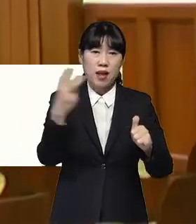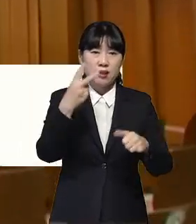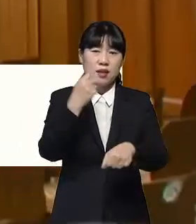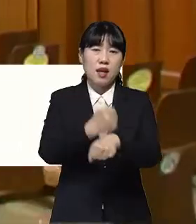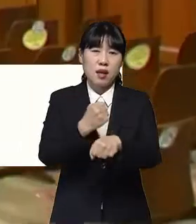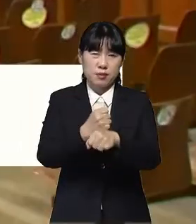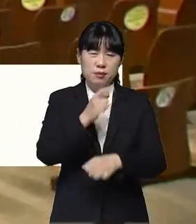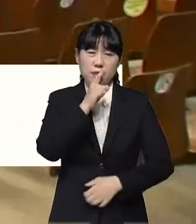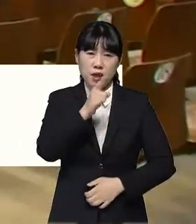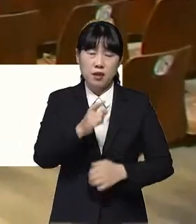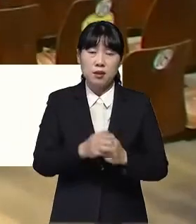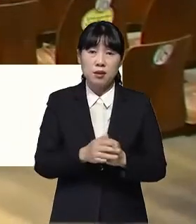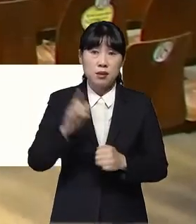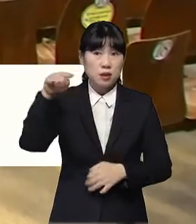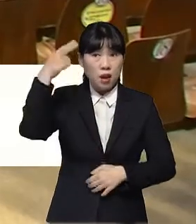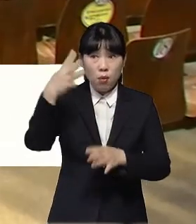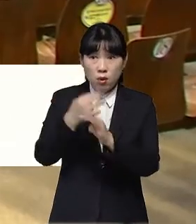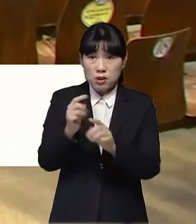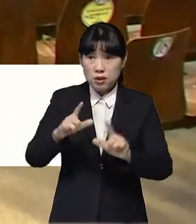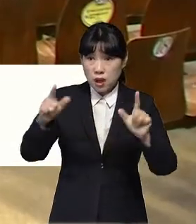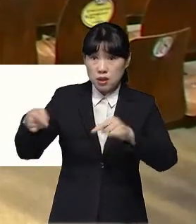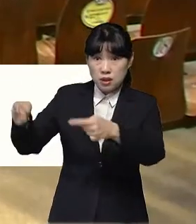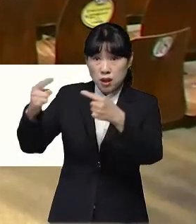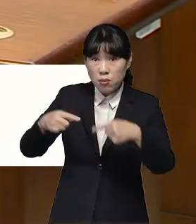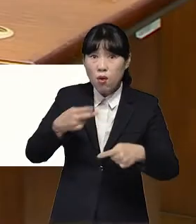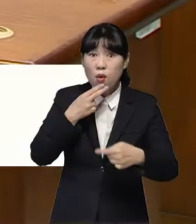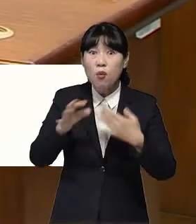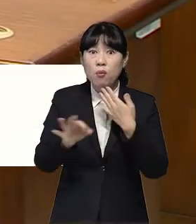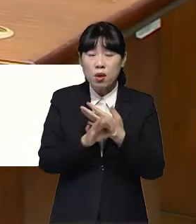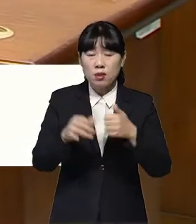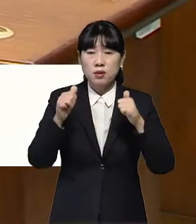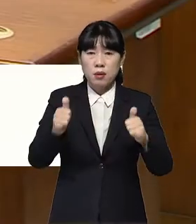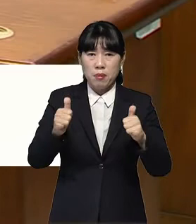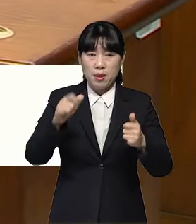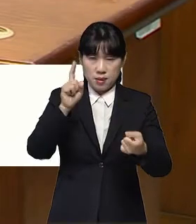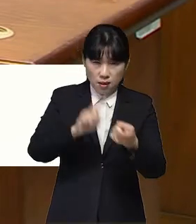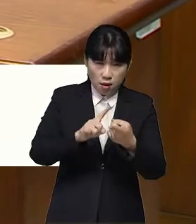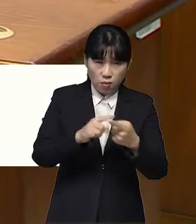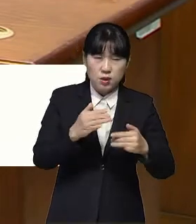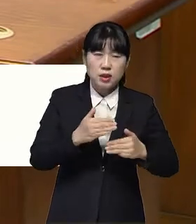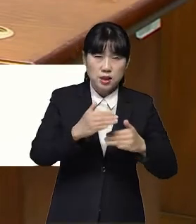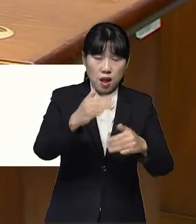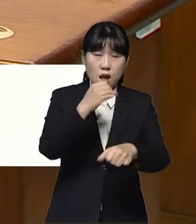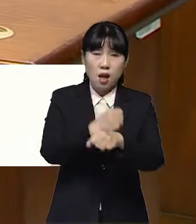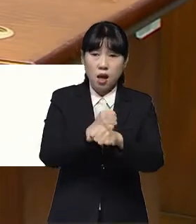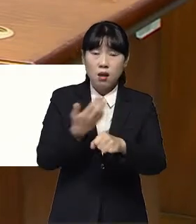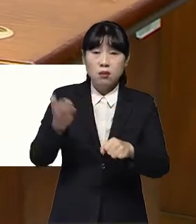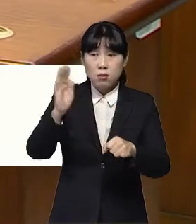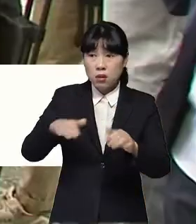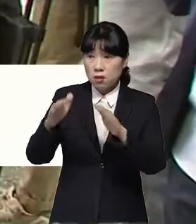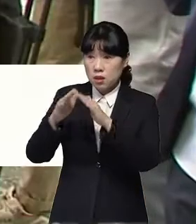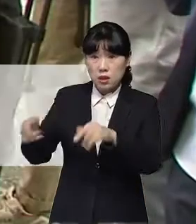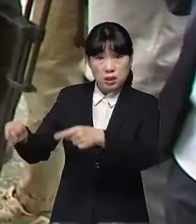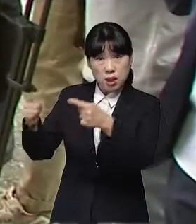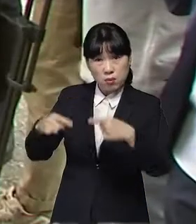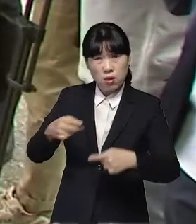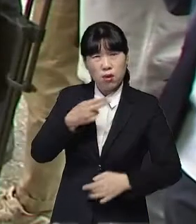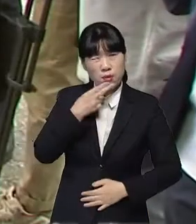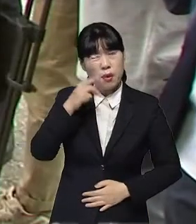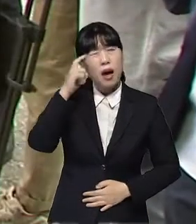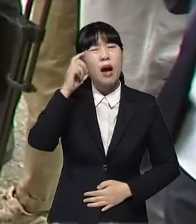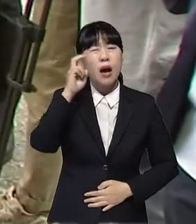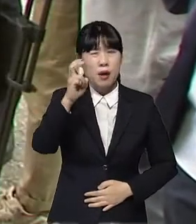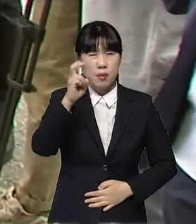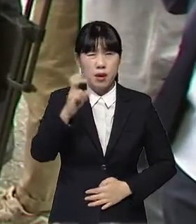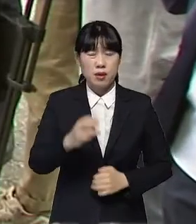했습니다. 다음 기일에도 불출석할 경우 재판은 그대로 진행되는데 전 씨는 또다시 참석하지 않을